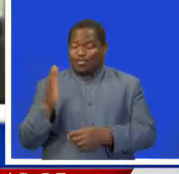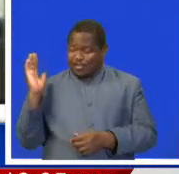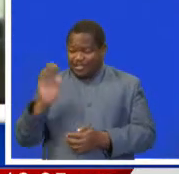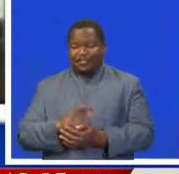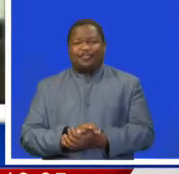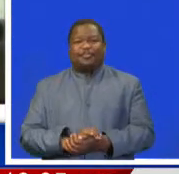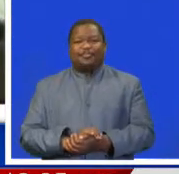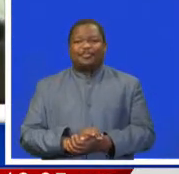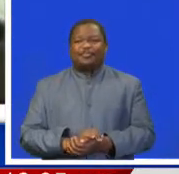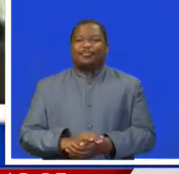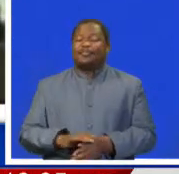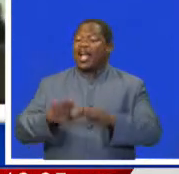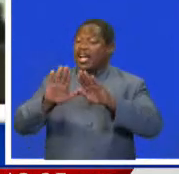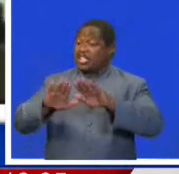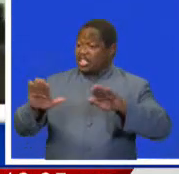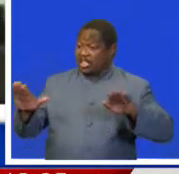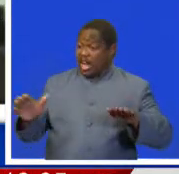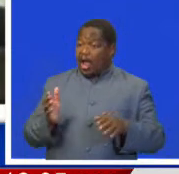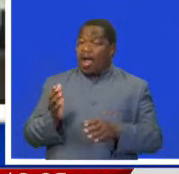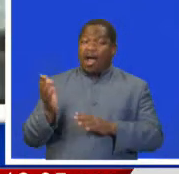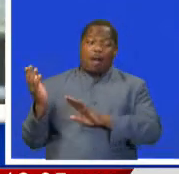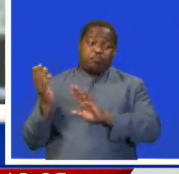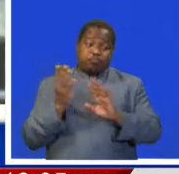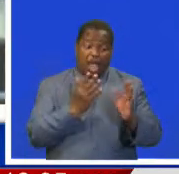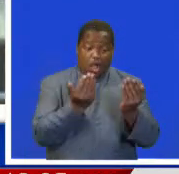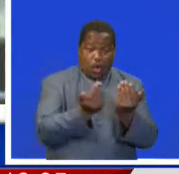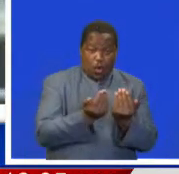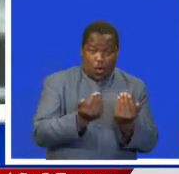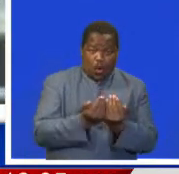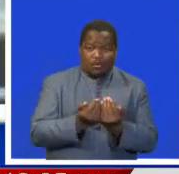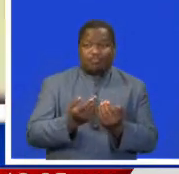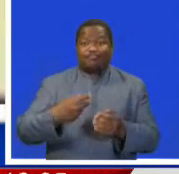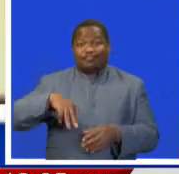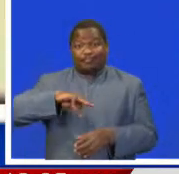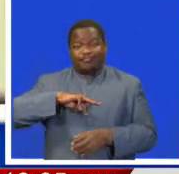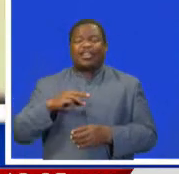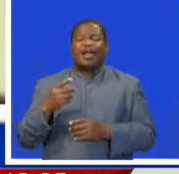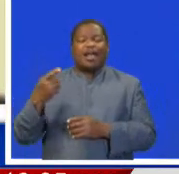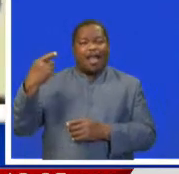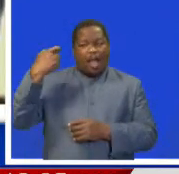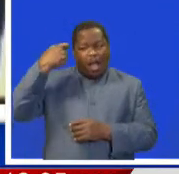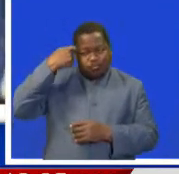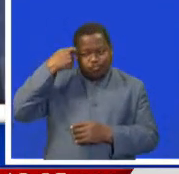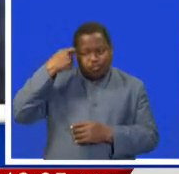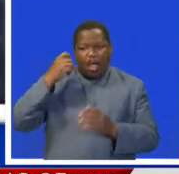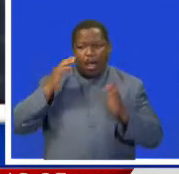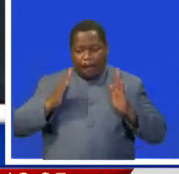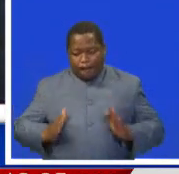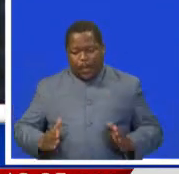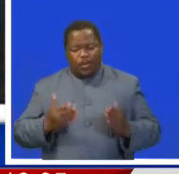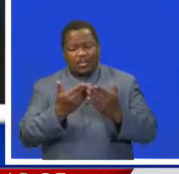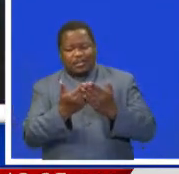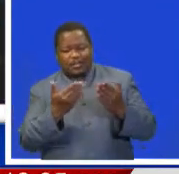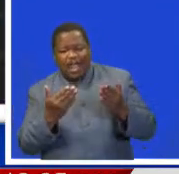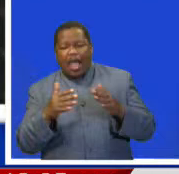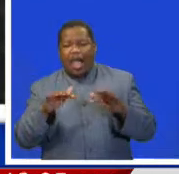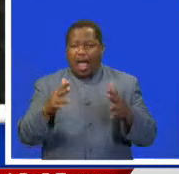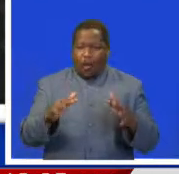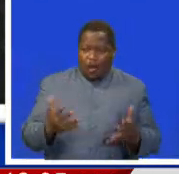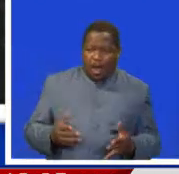temperature, and then bese kunama symptoms like 4 or 5 that we check: coughing, runny nose,